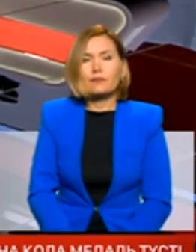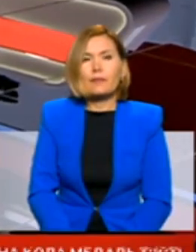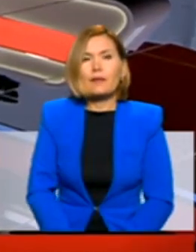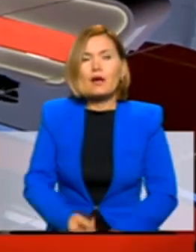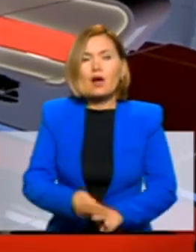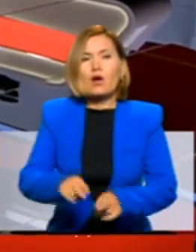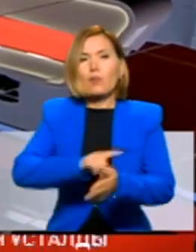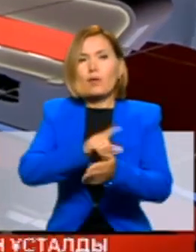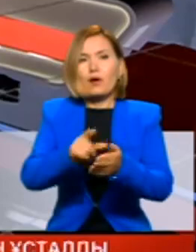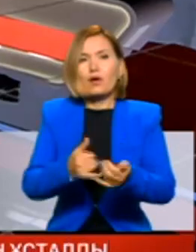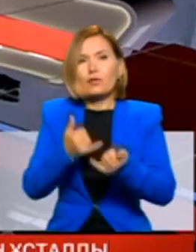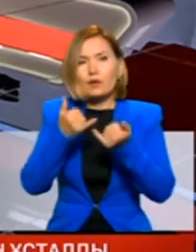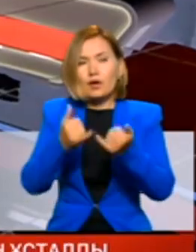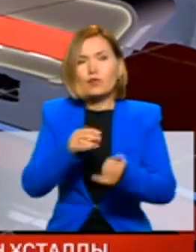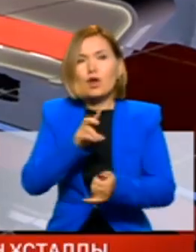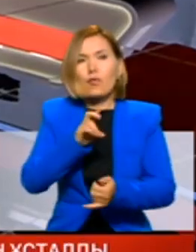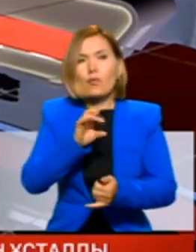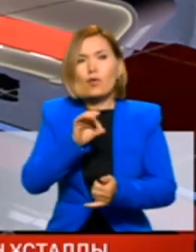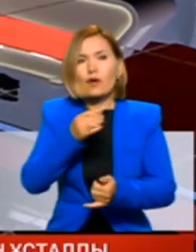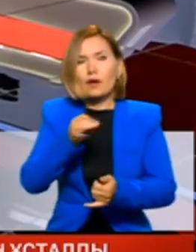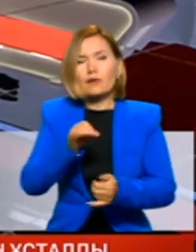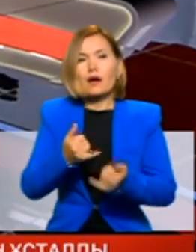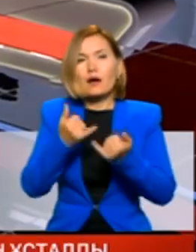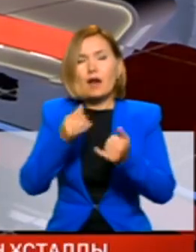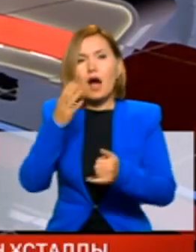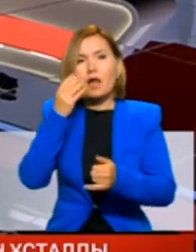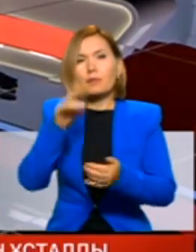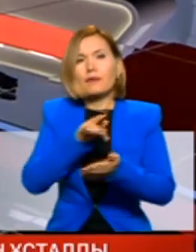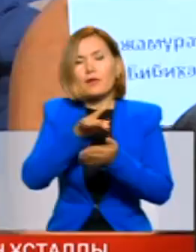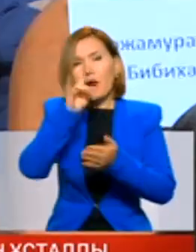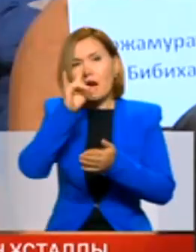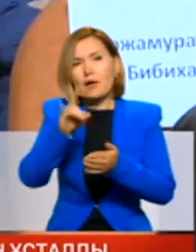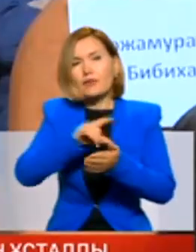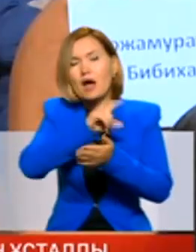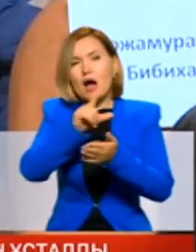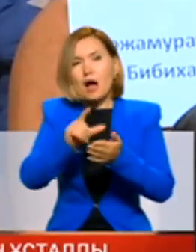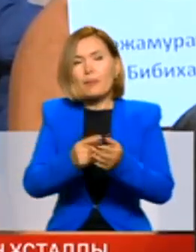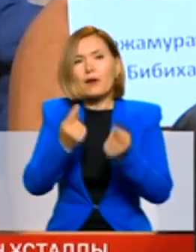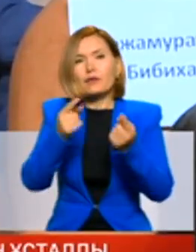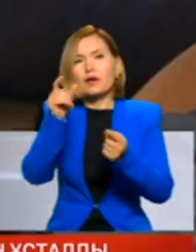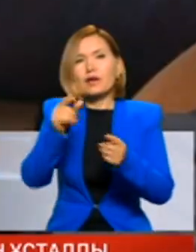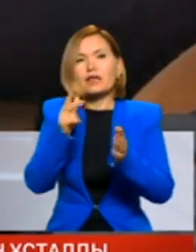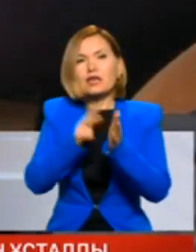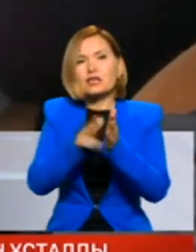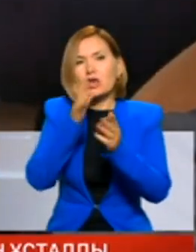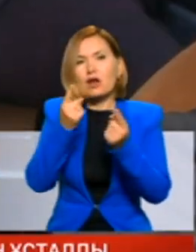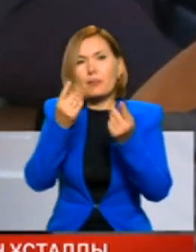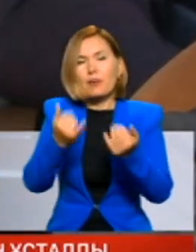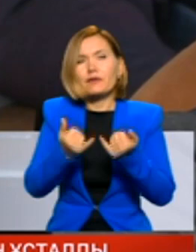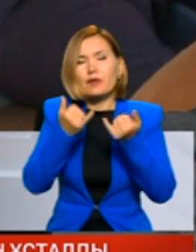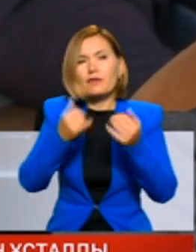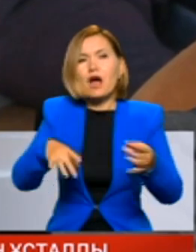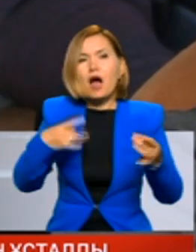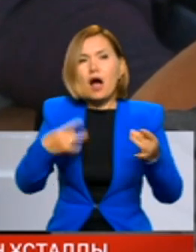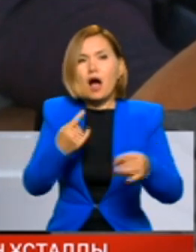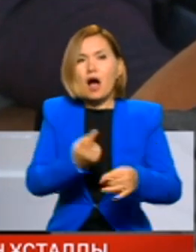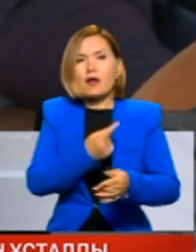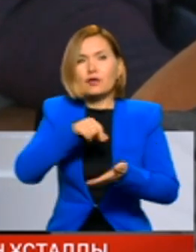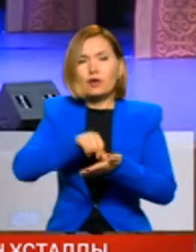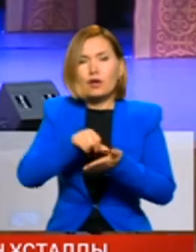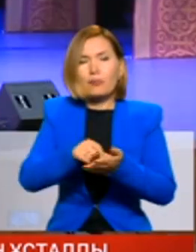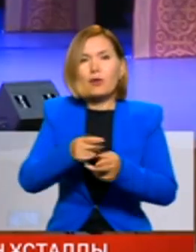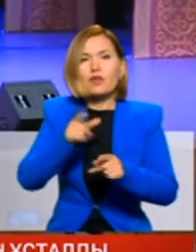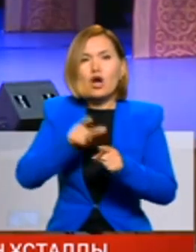Бұл деген жазушы Оралхан Бөкейге арналған Алматыда қазақ әдебиетінің дара тұлғасының 80 жылдығына арналған аламан айтыс өтті.